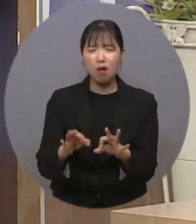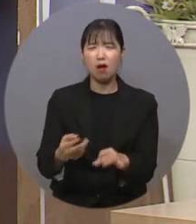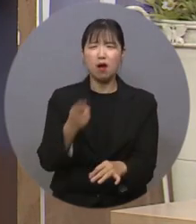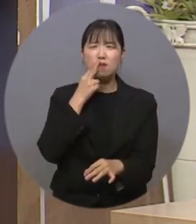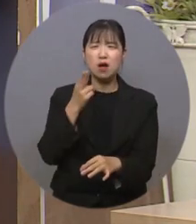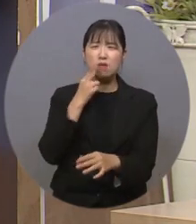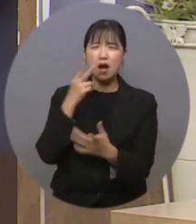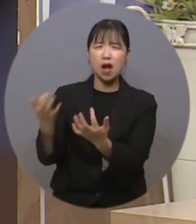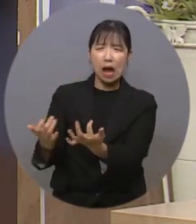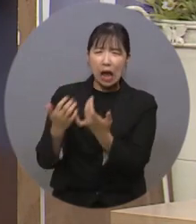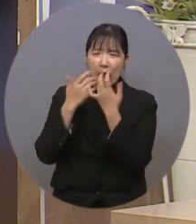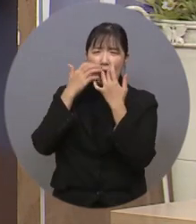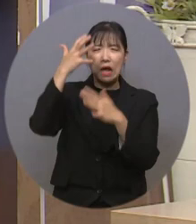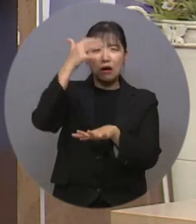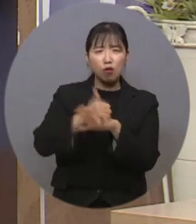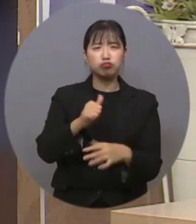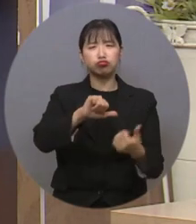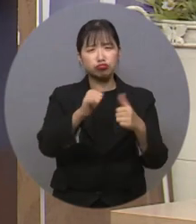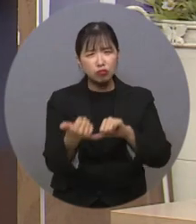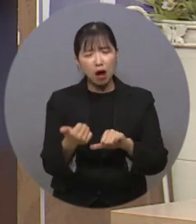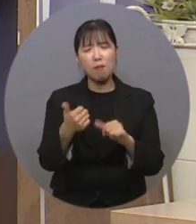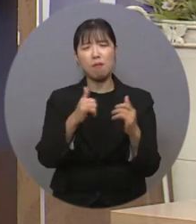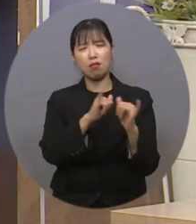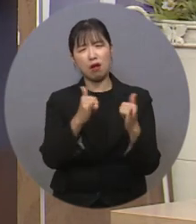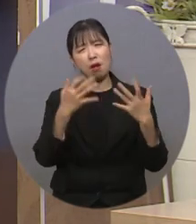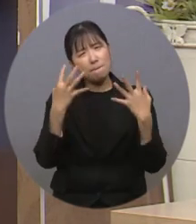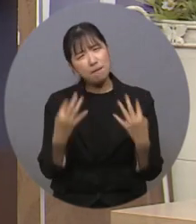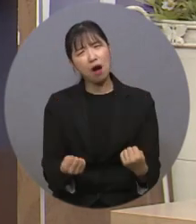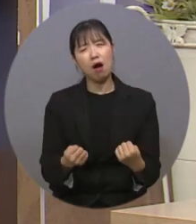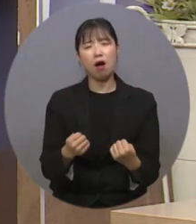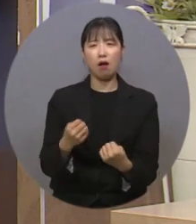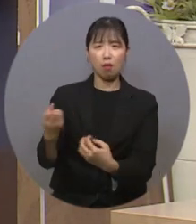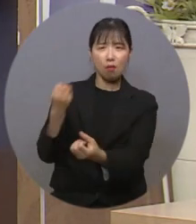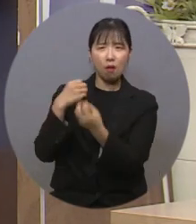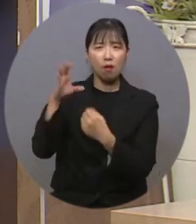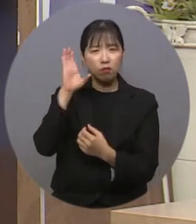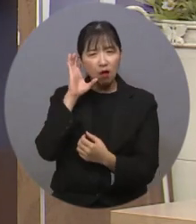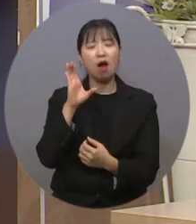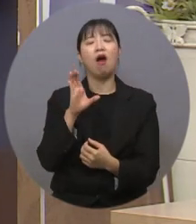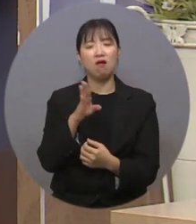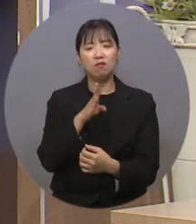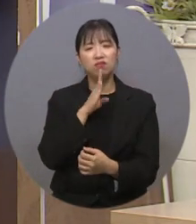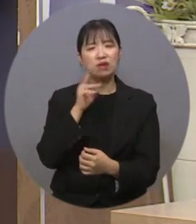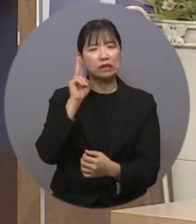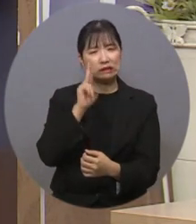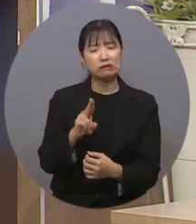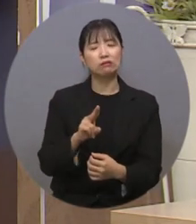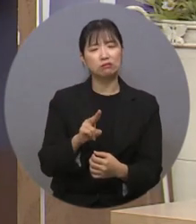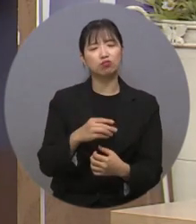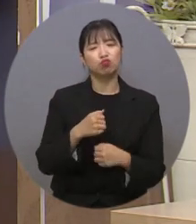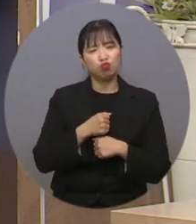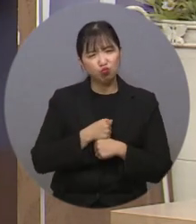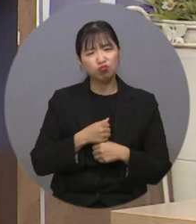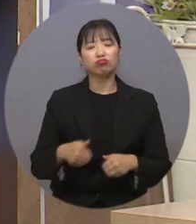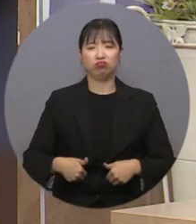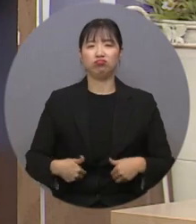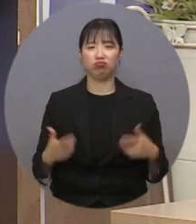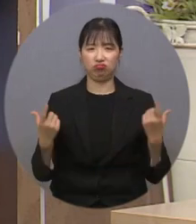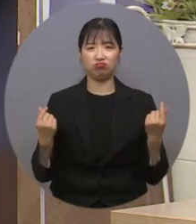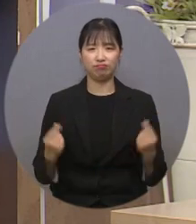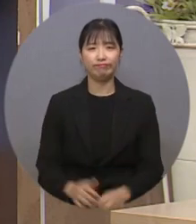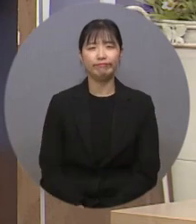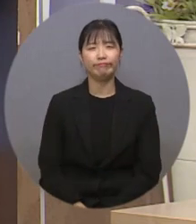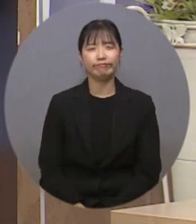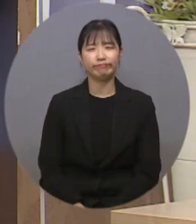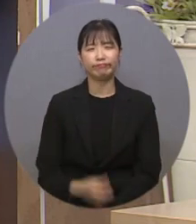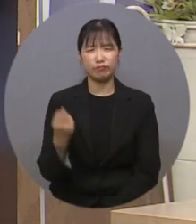사망에 예, 이르는 사람까지 있다라는 얘기를 들으니까 굉장히 심각하구나 하는 생각이 들기는 하네요.